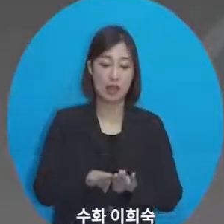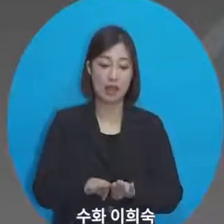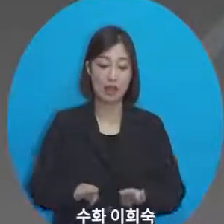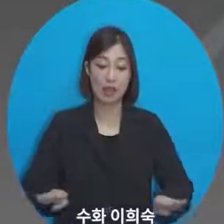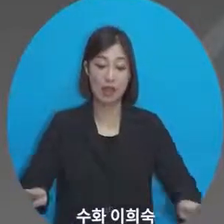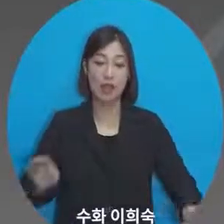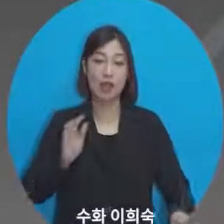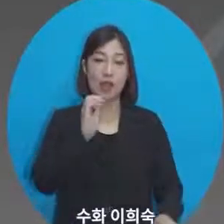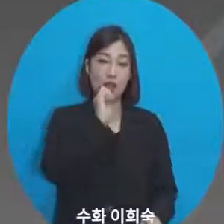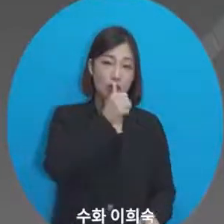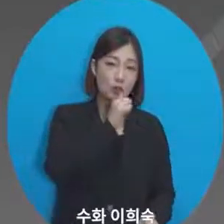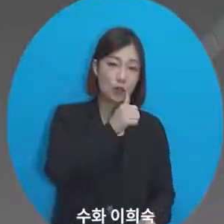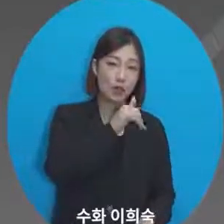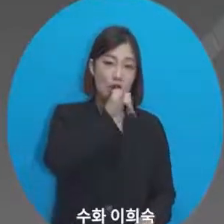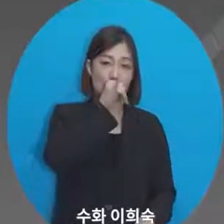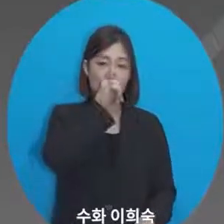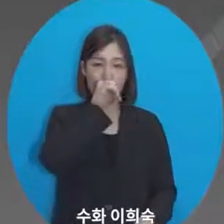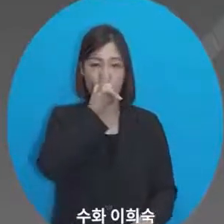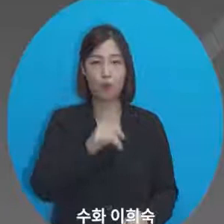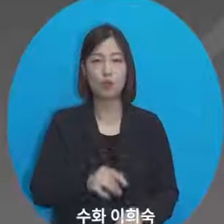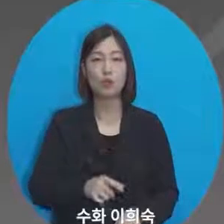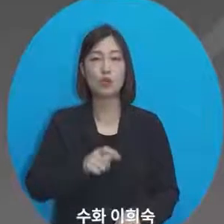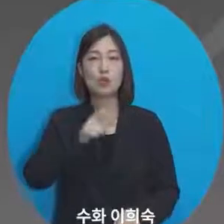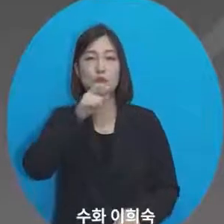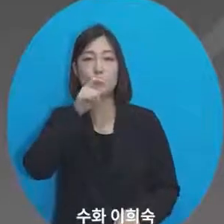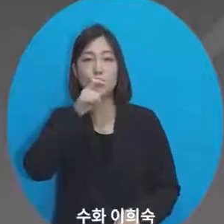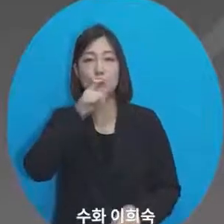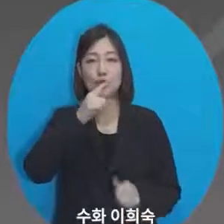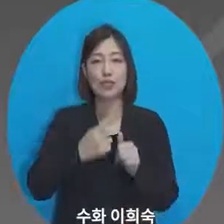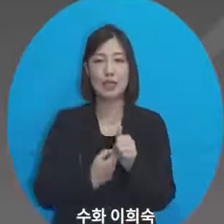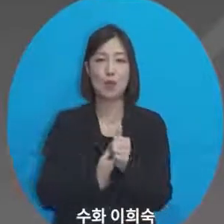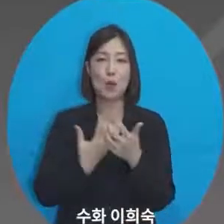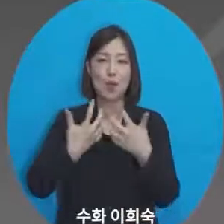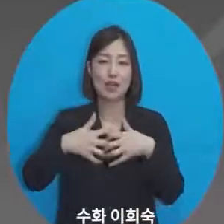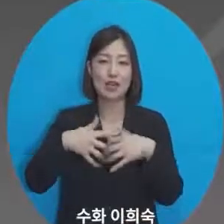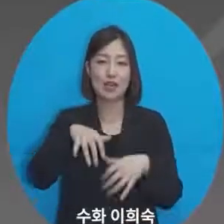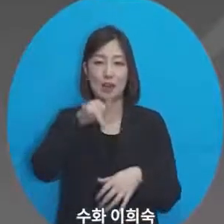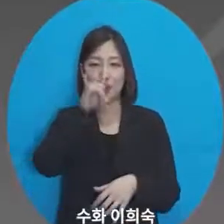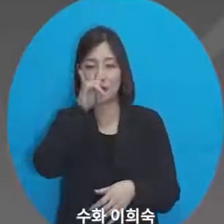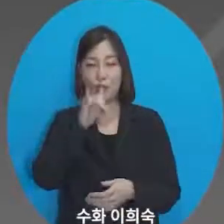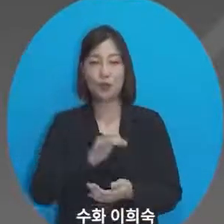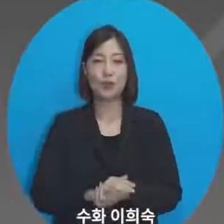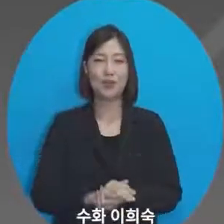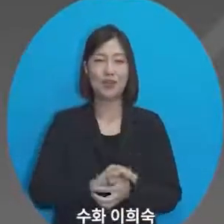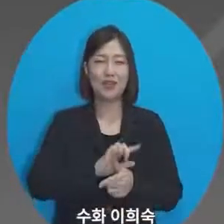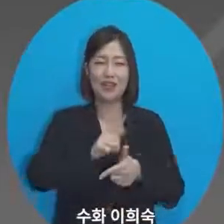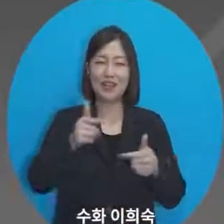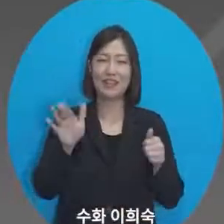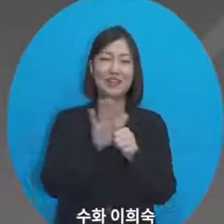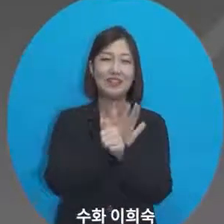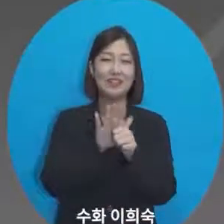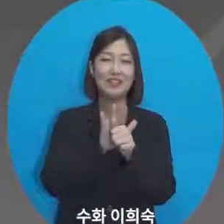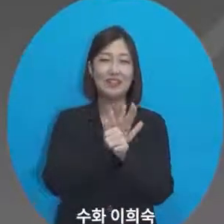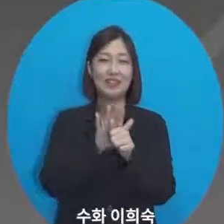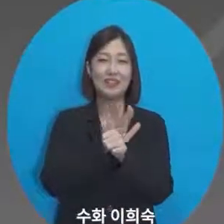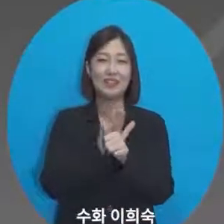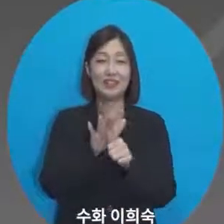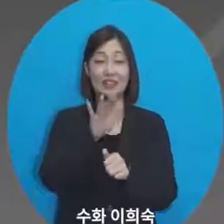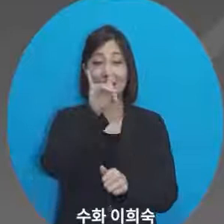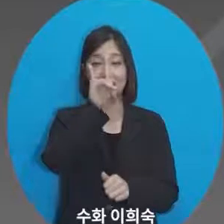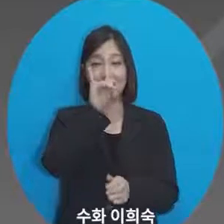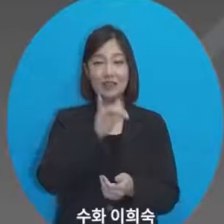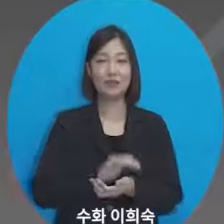그리고 안내 데스크, 자동 판매기 등등의 설치를 지원하고 있는 것이 여섯